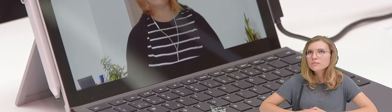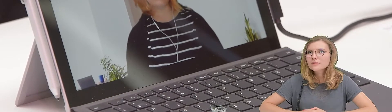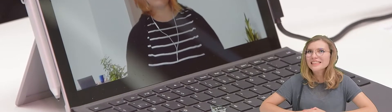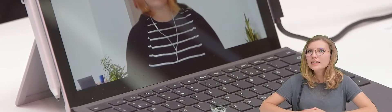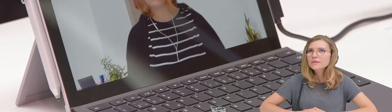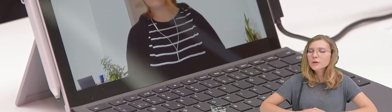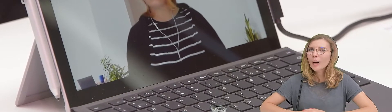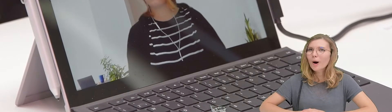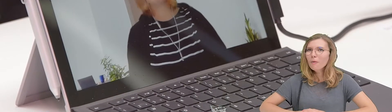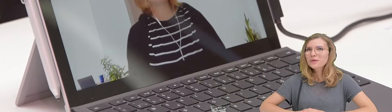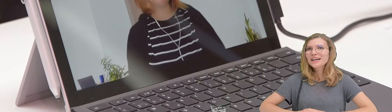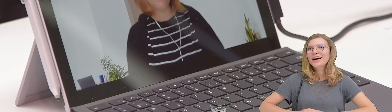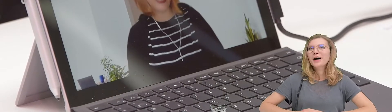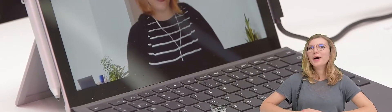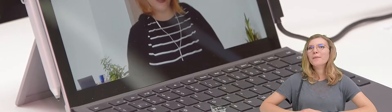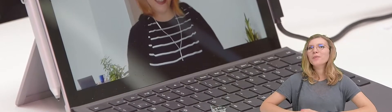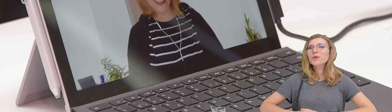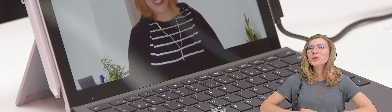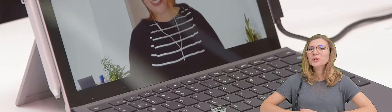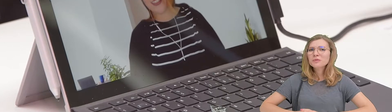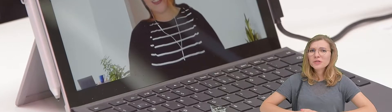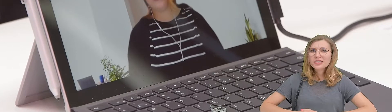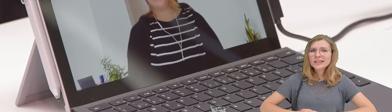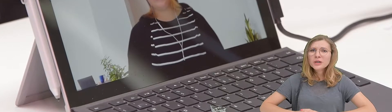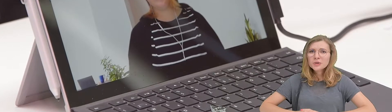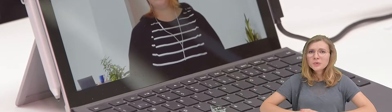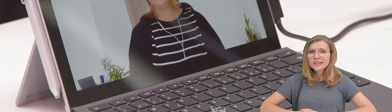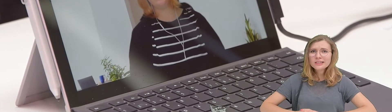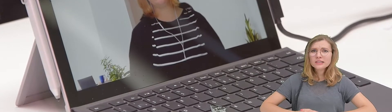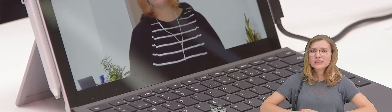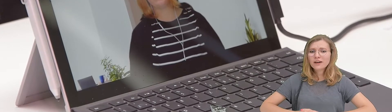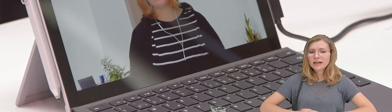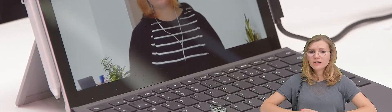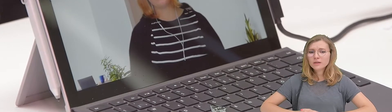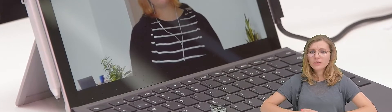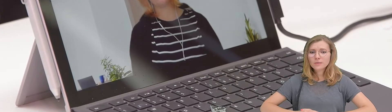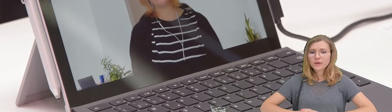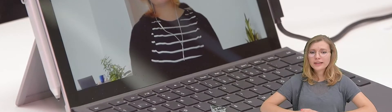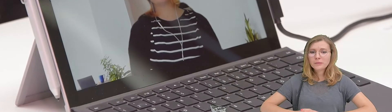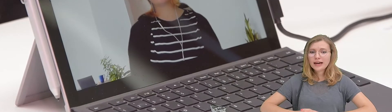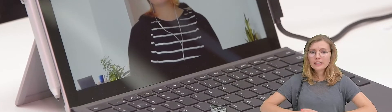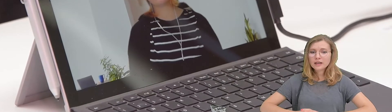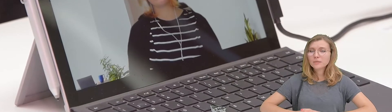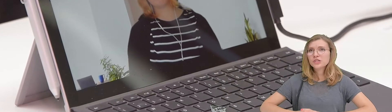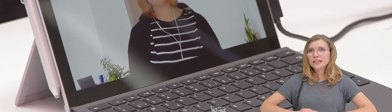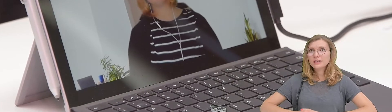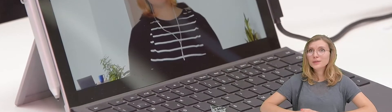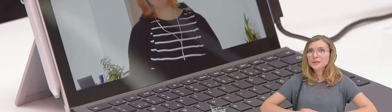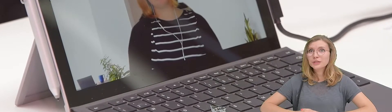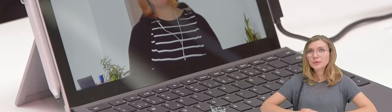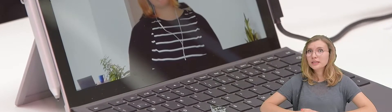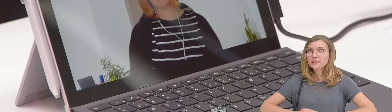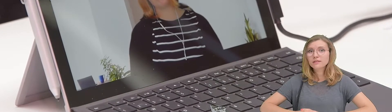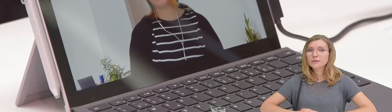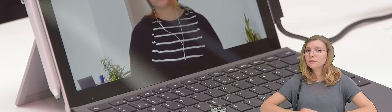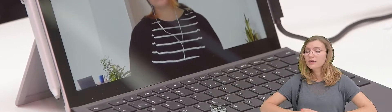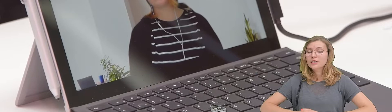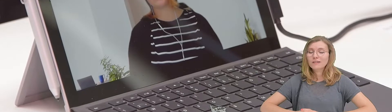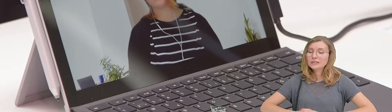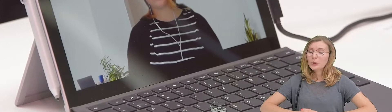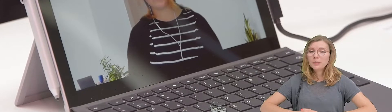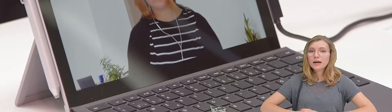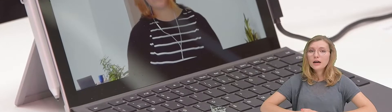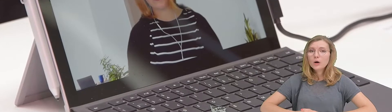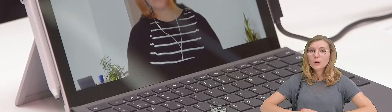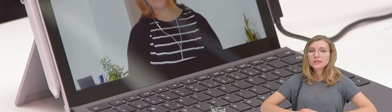vielleicht nur 10, wenn überhaupt. und ich könnte mir vorstellen, Kinder und Jugendliche sind ja wahre Experten im Chatten mhm. und im Tweeten und im